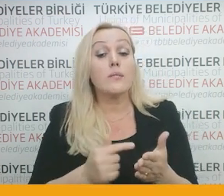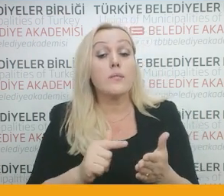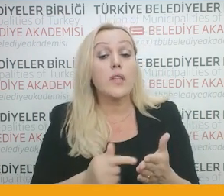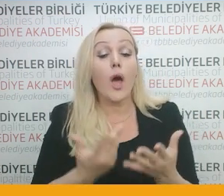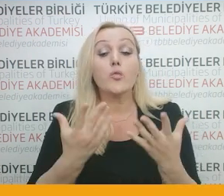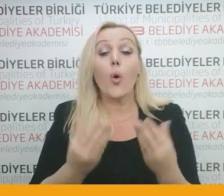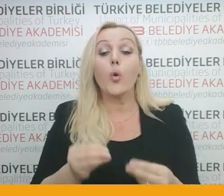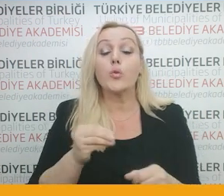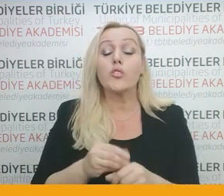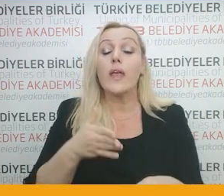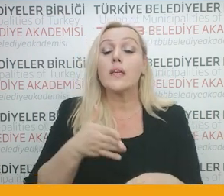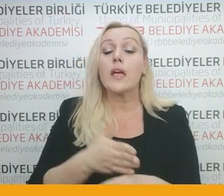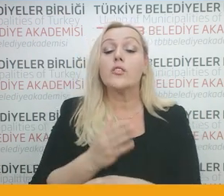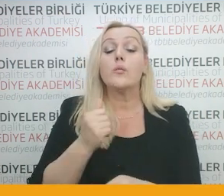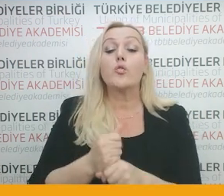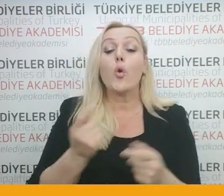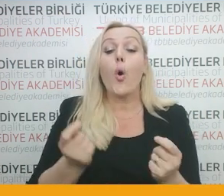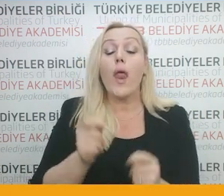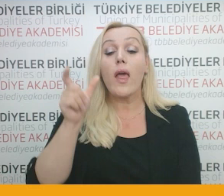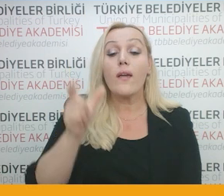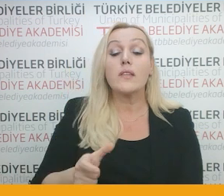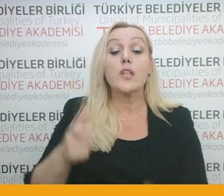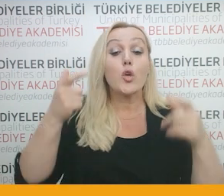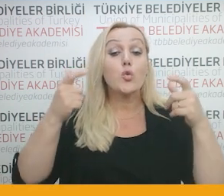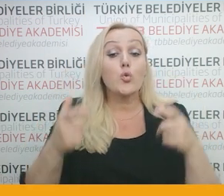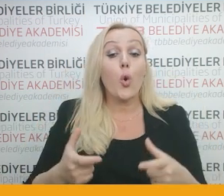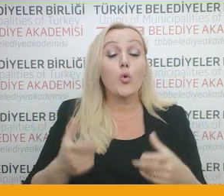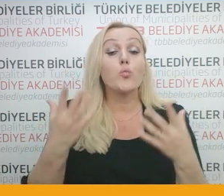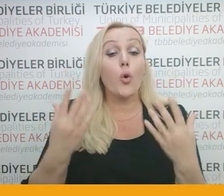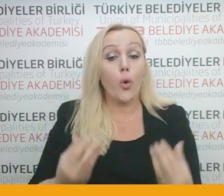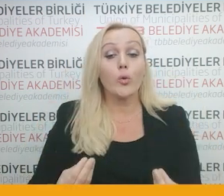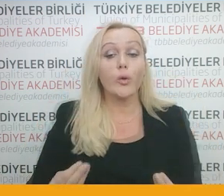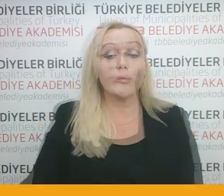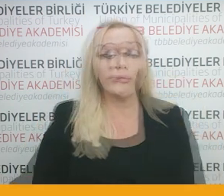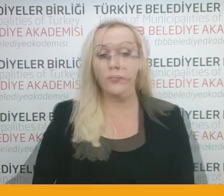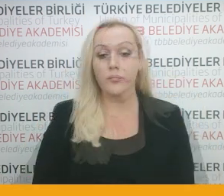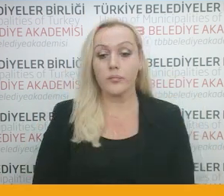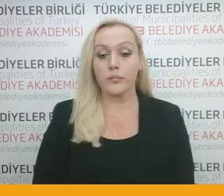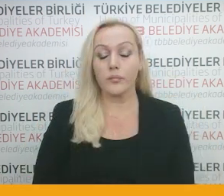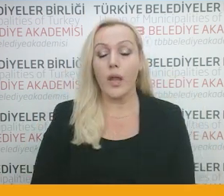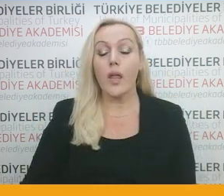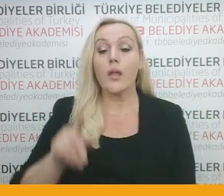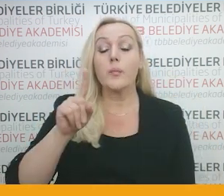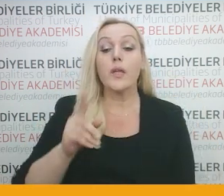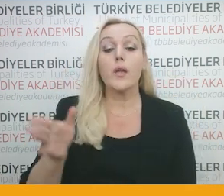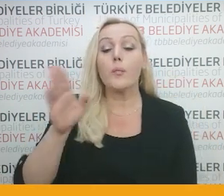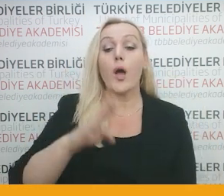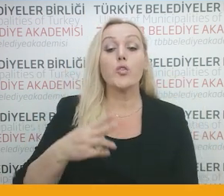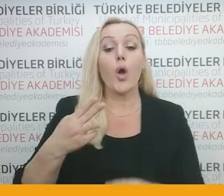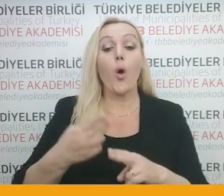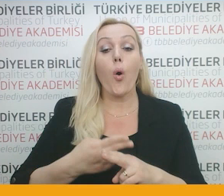orada da yine gerçekleştirme görevlisi olarak sorumlu sıfatını taşıyor. Bir başka